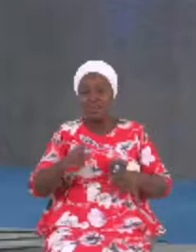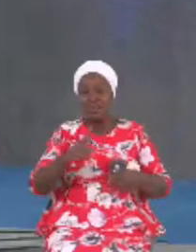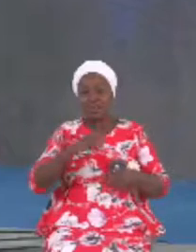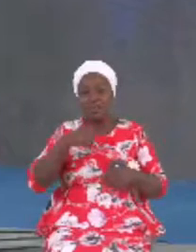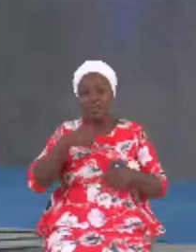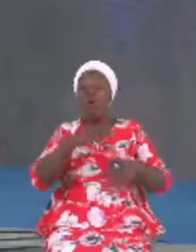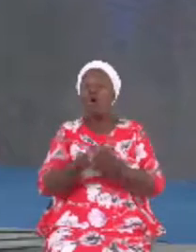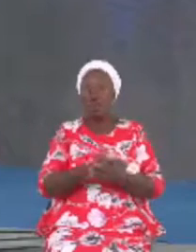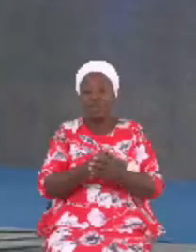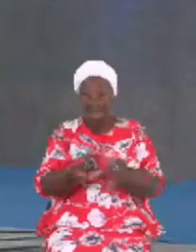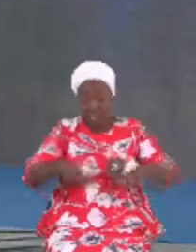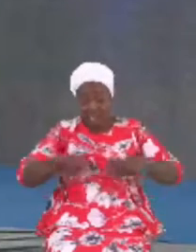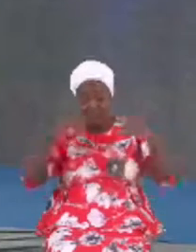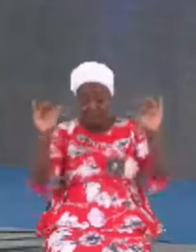dans